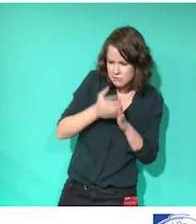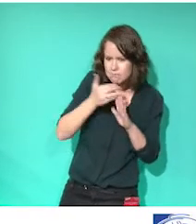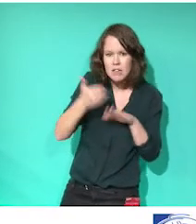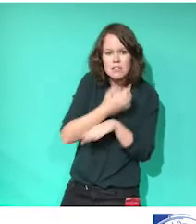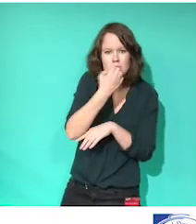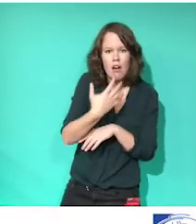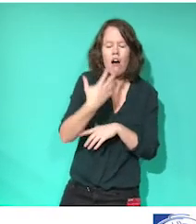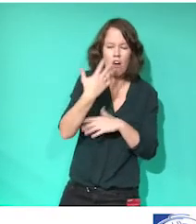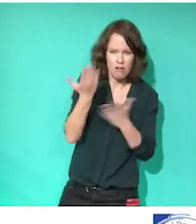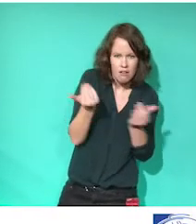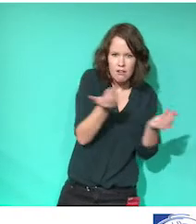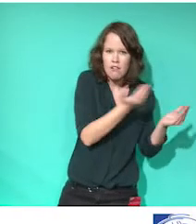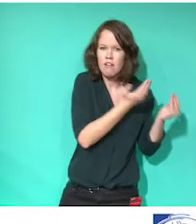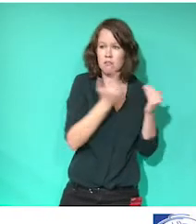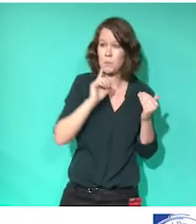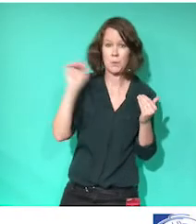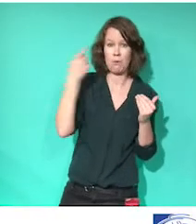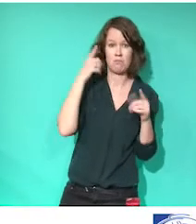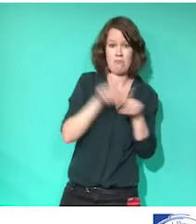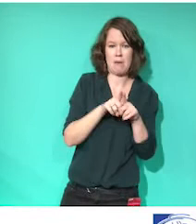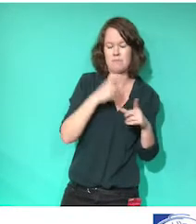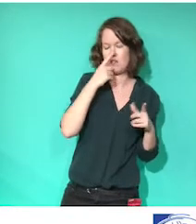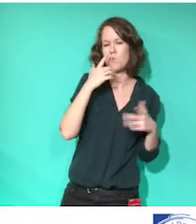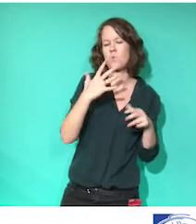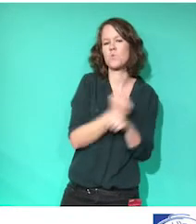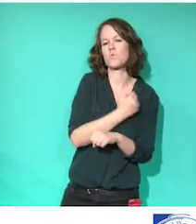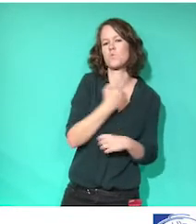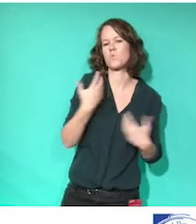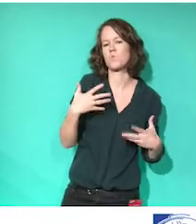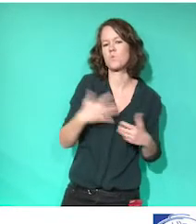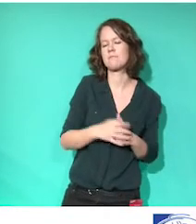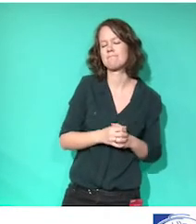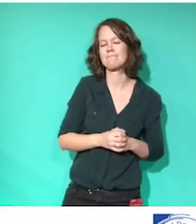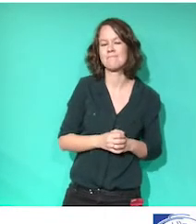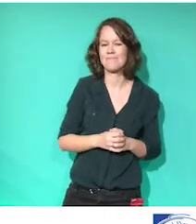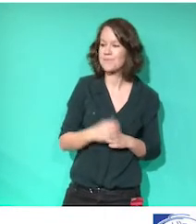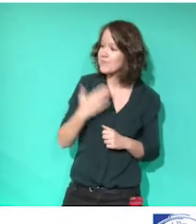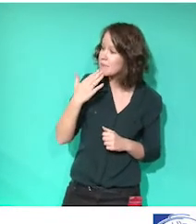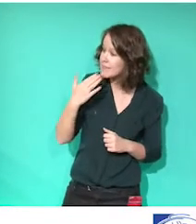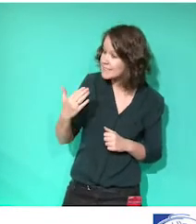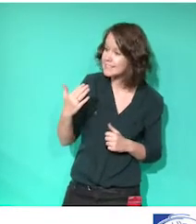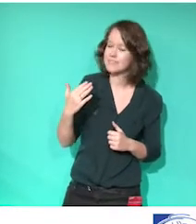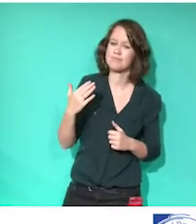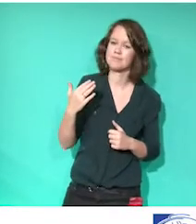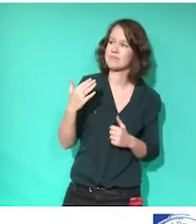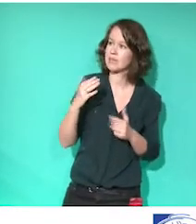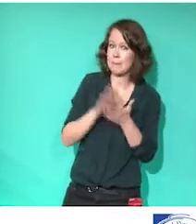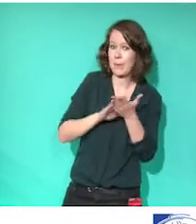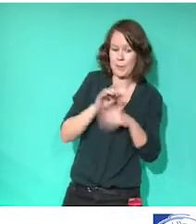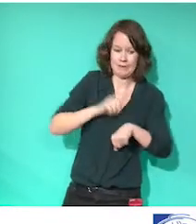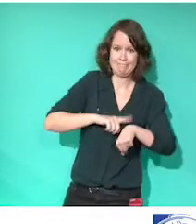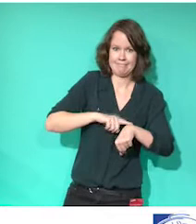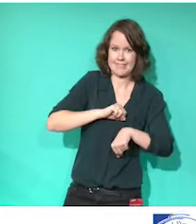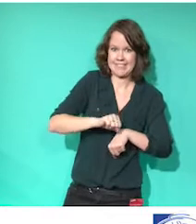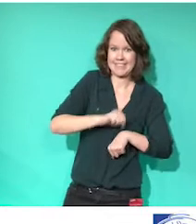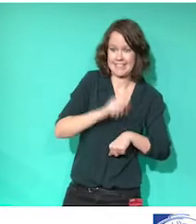l'ensemble des domaines, je crois que c'était la plus grande réussite du groupe. Merci Marie-Françoise. Pardon, je vous presse un peu parce que